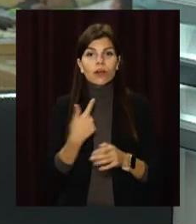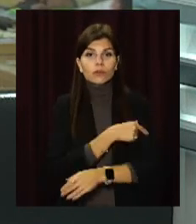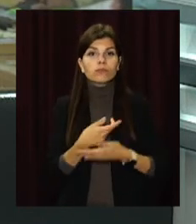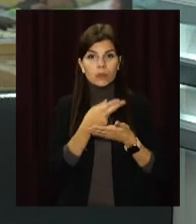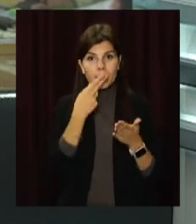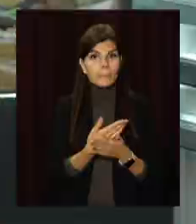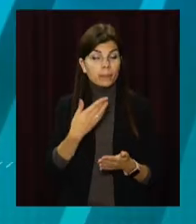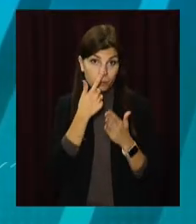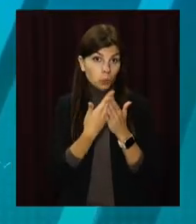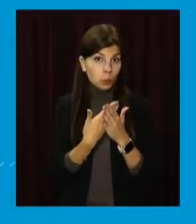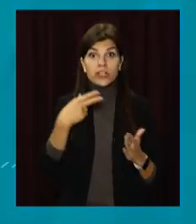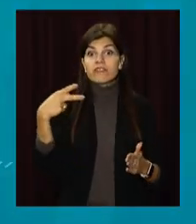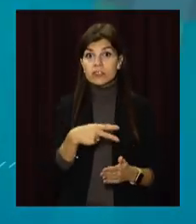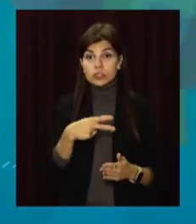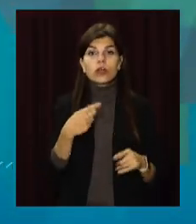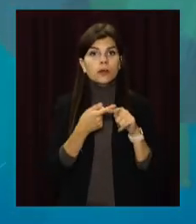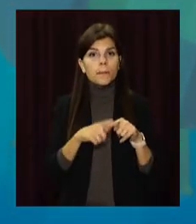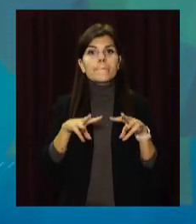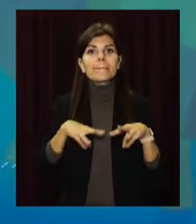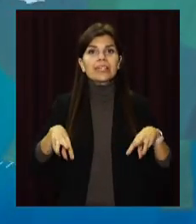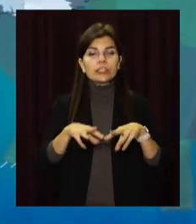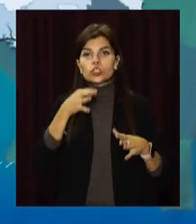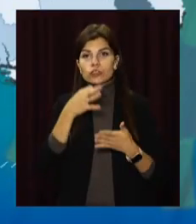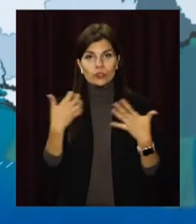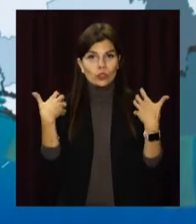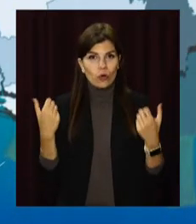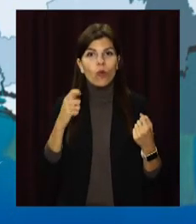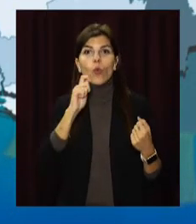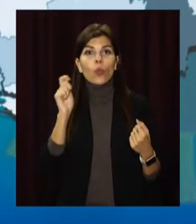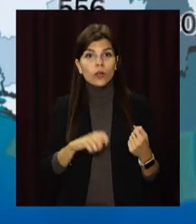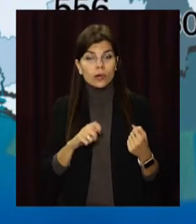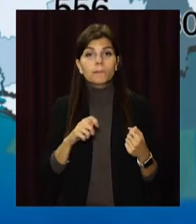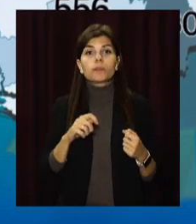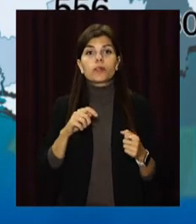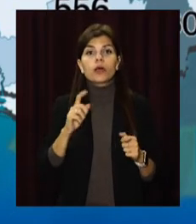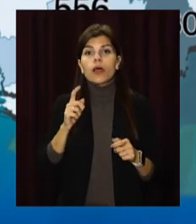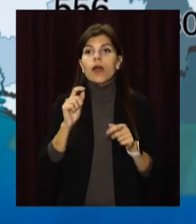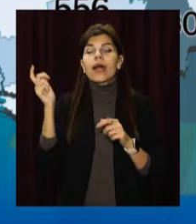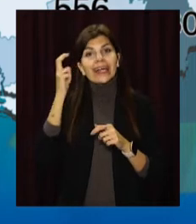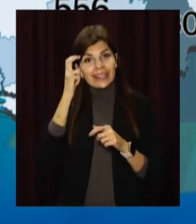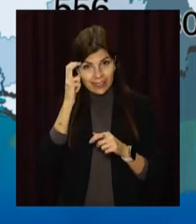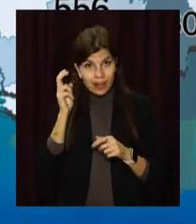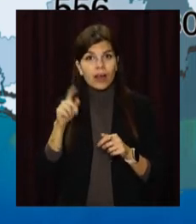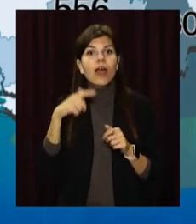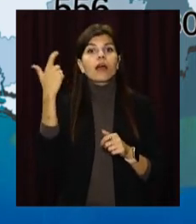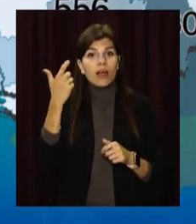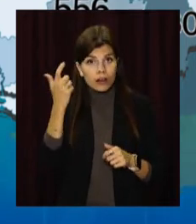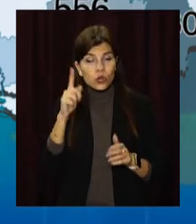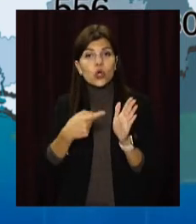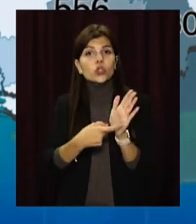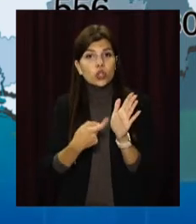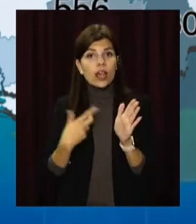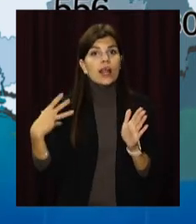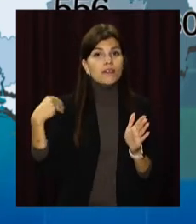понад 2000. Такі дані повідомляють у Міністерстві охорони здоров'я України. Крім столиці, у списку антилідерів – Харківська,